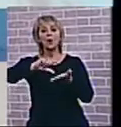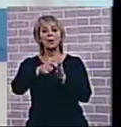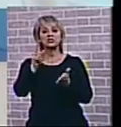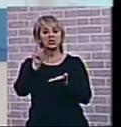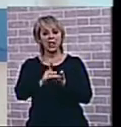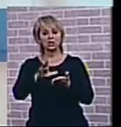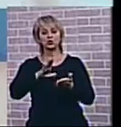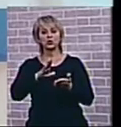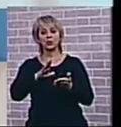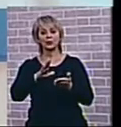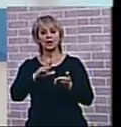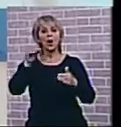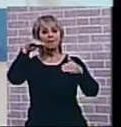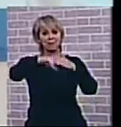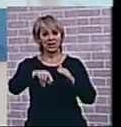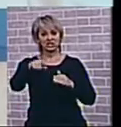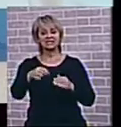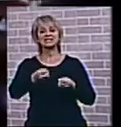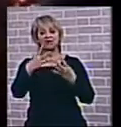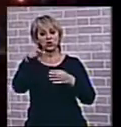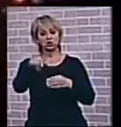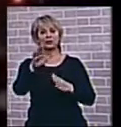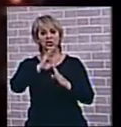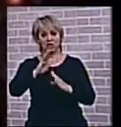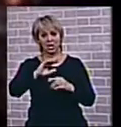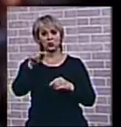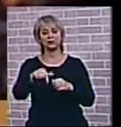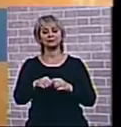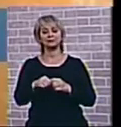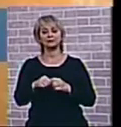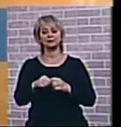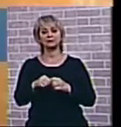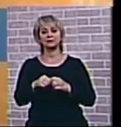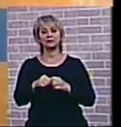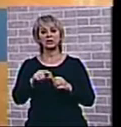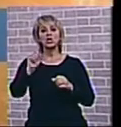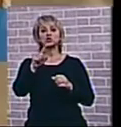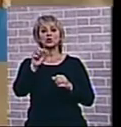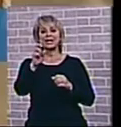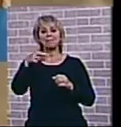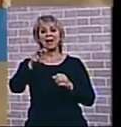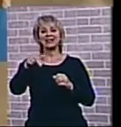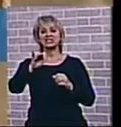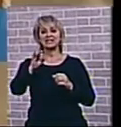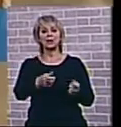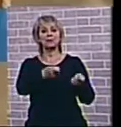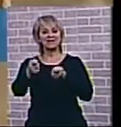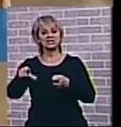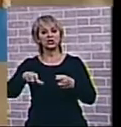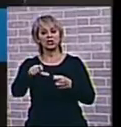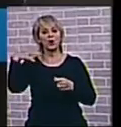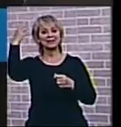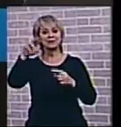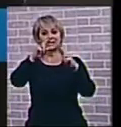должно пополняться свежим кислородом. Золото Балтики привезли на Дон. В